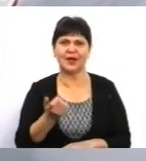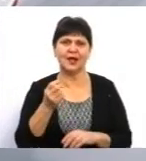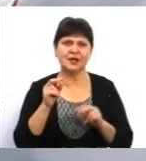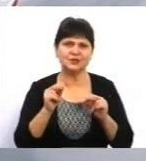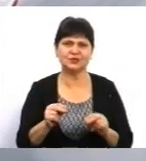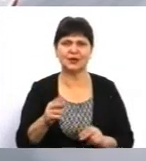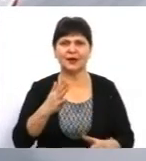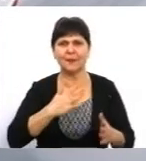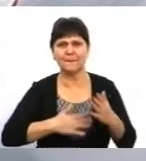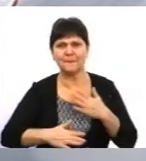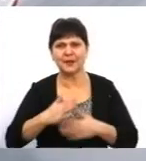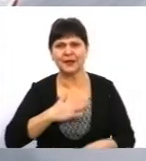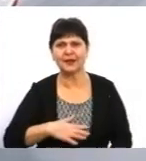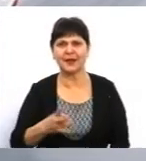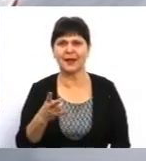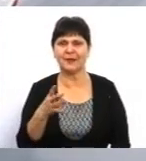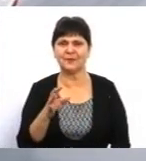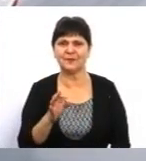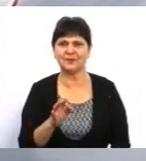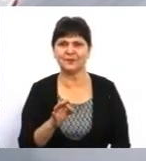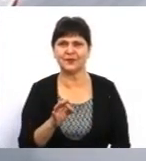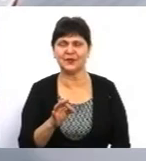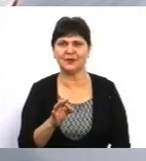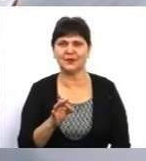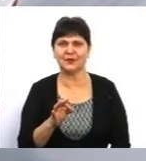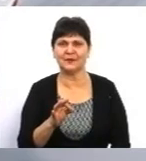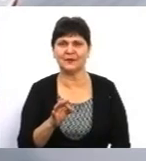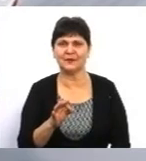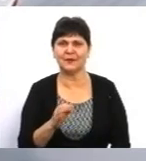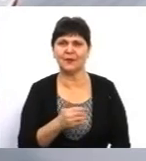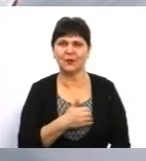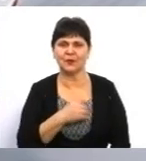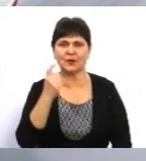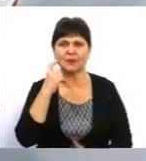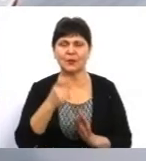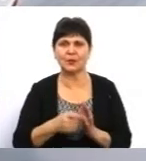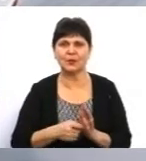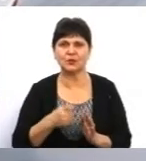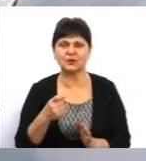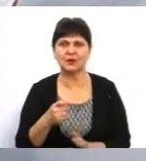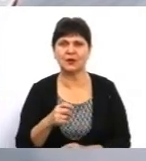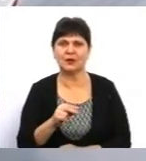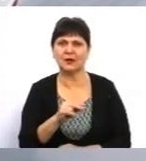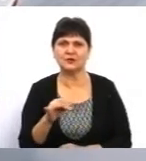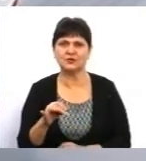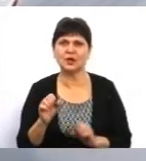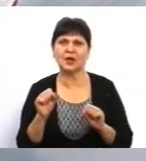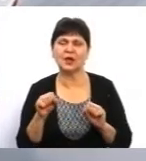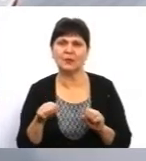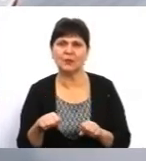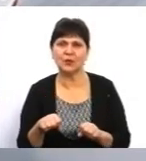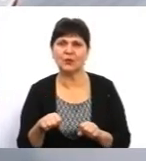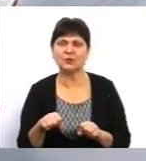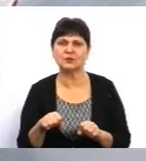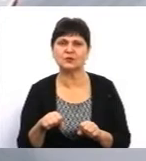би все ж все додати, але хотів би задати я питання. Чи можна згідно цього додатку